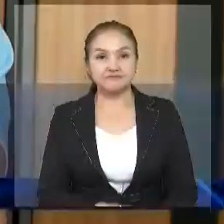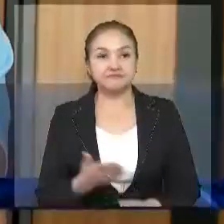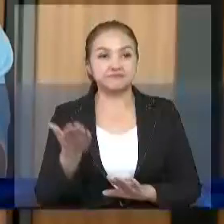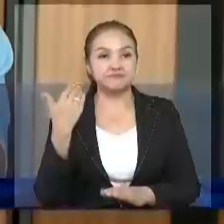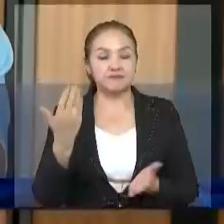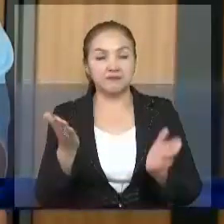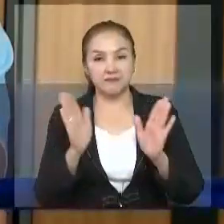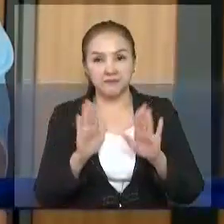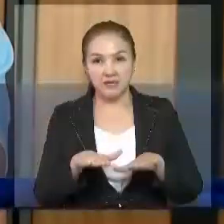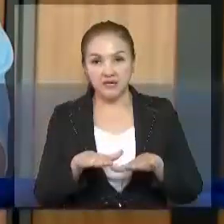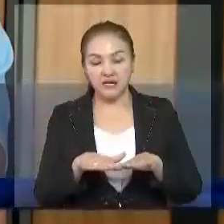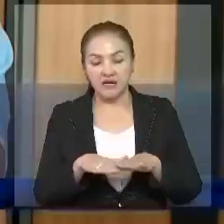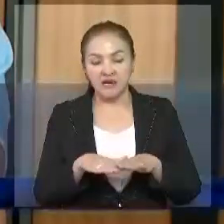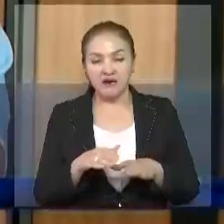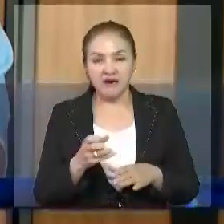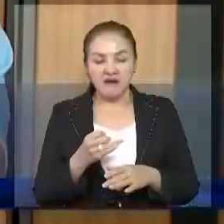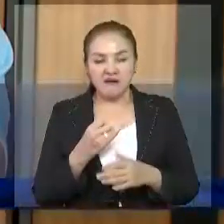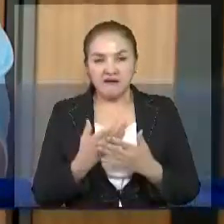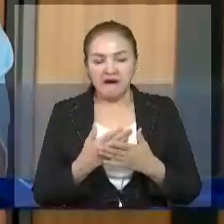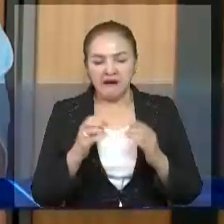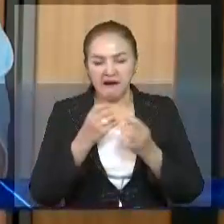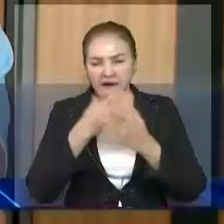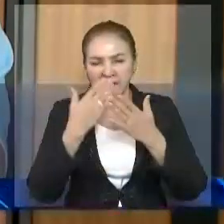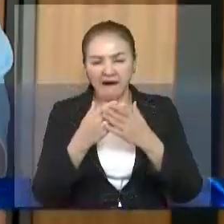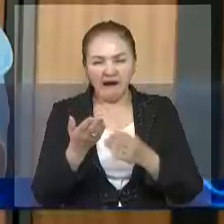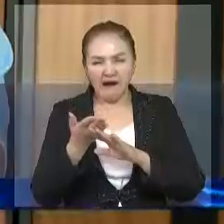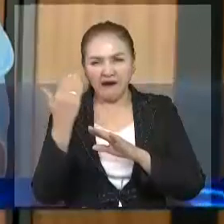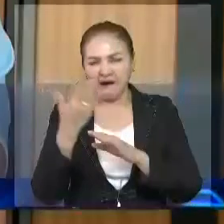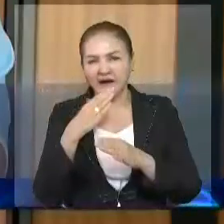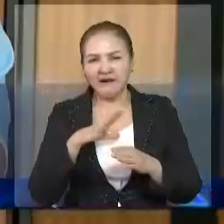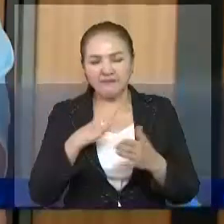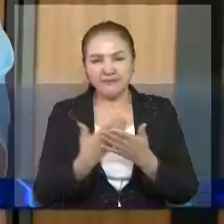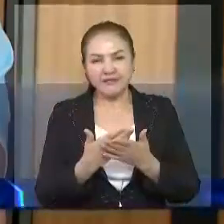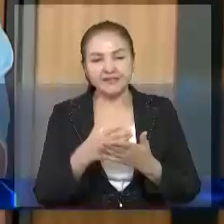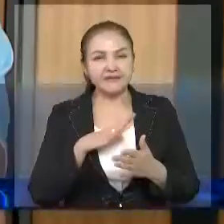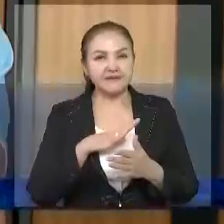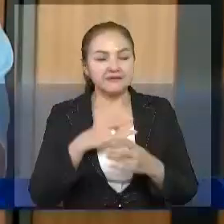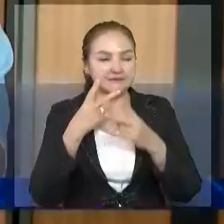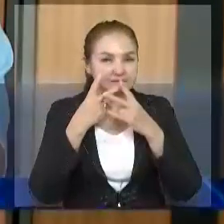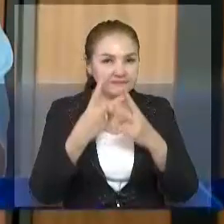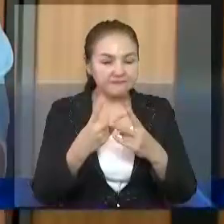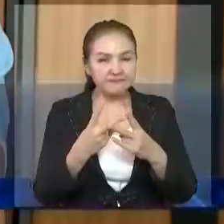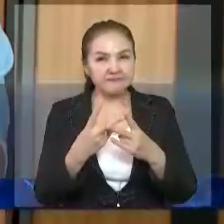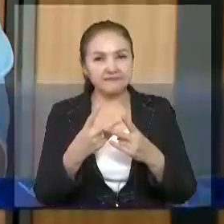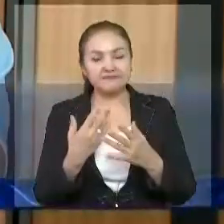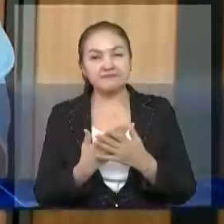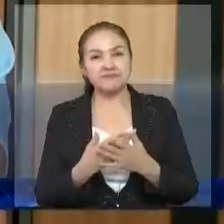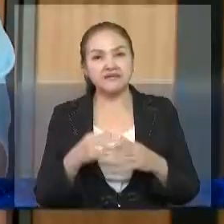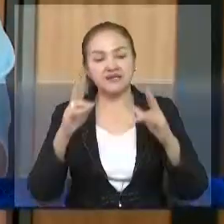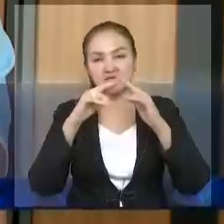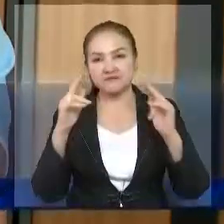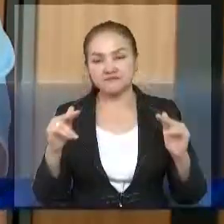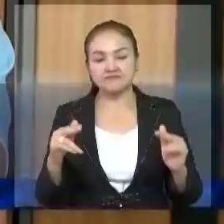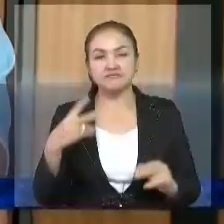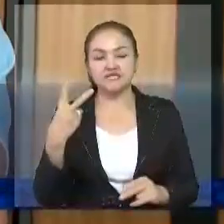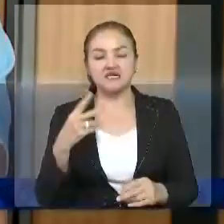қалған. Мәдениет жағынан да, бүкіл жағынан да артта қалған. Мұны арттарыңызға қарасақ, мынау сарайдың